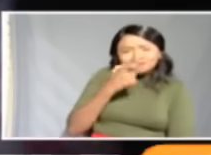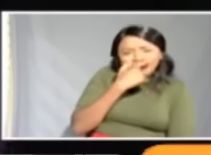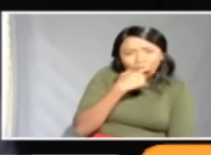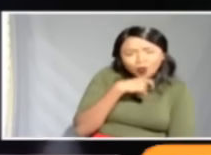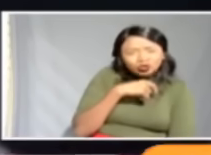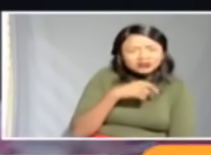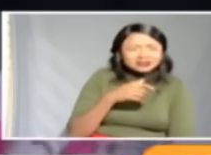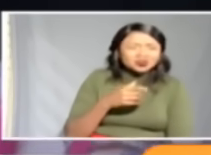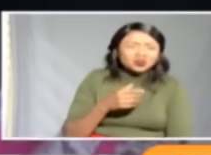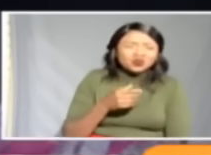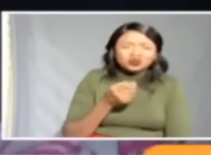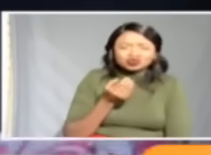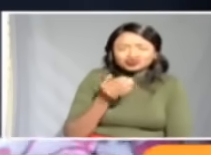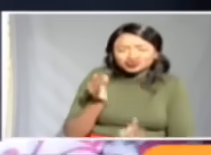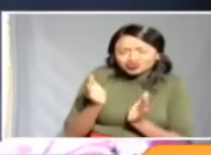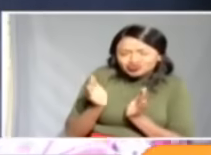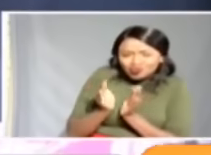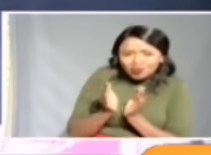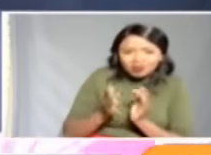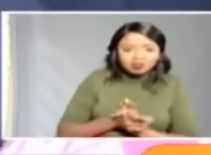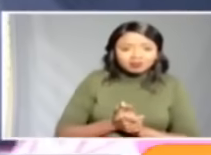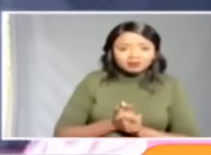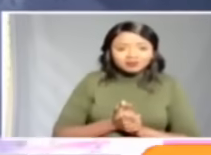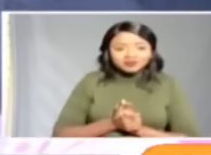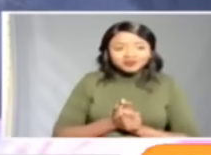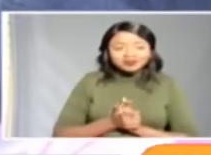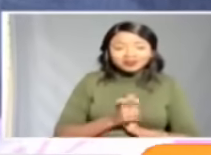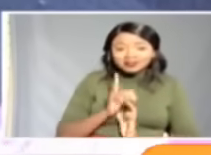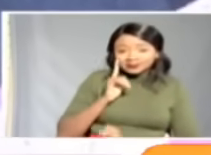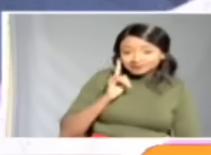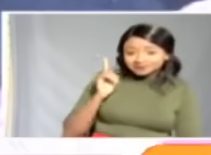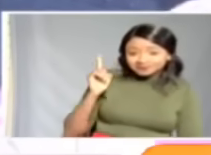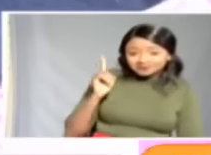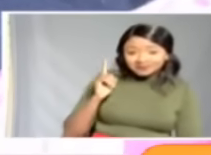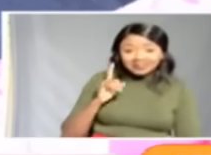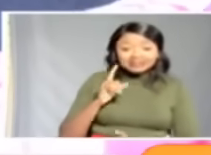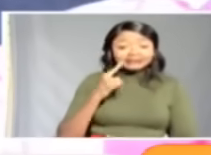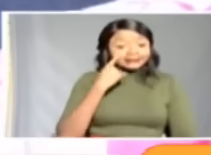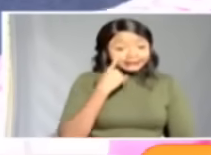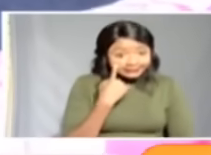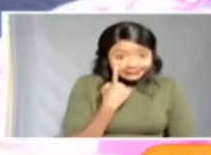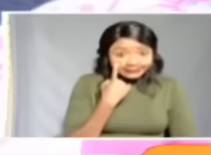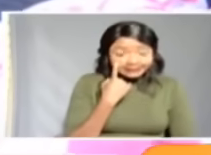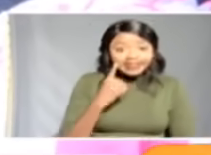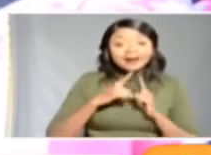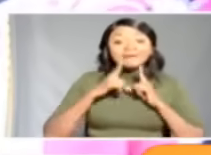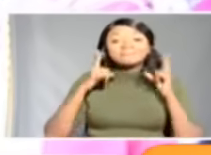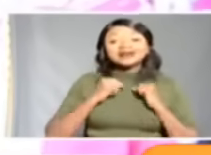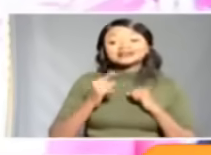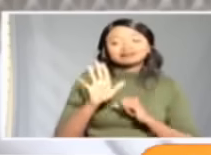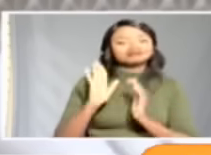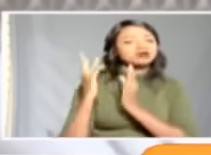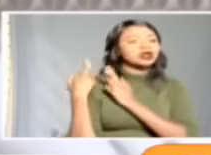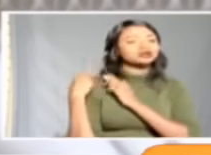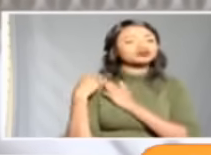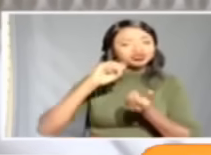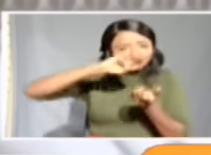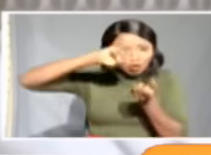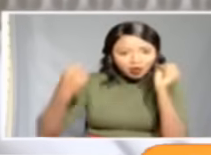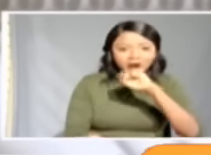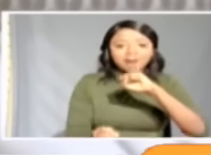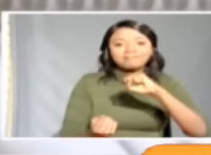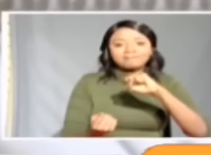machoni. Kuna mwingine hapo nje. Yupo hapa kumtambua kasisi wa mbili anayedaiwa kumnajisi.